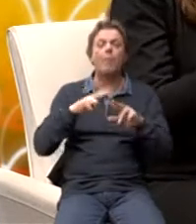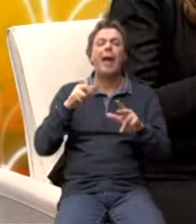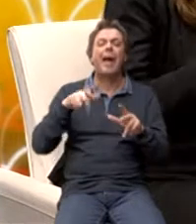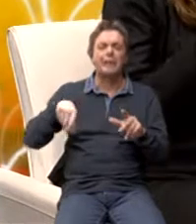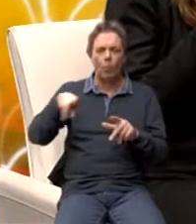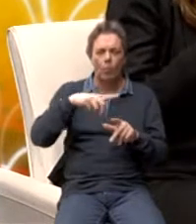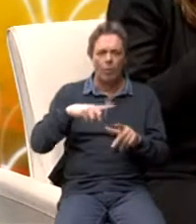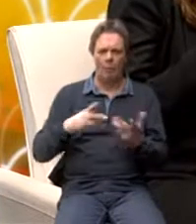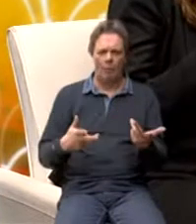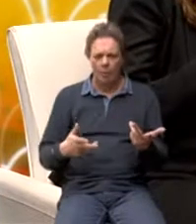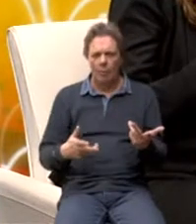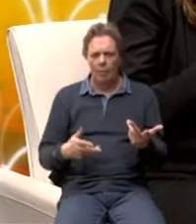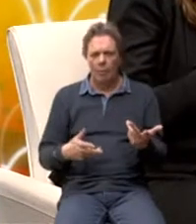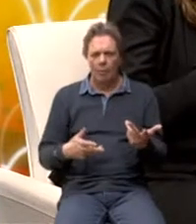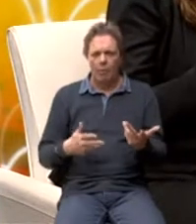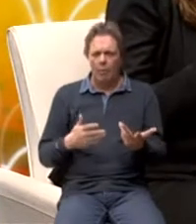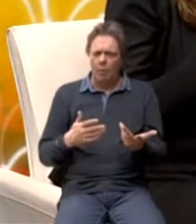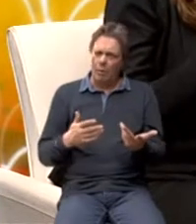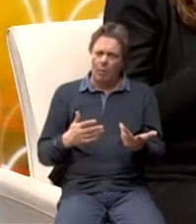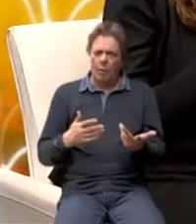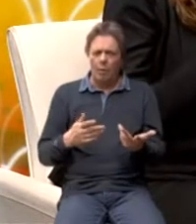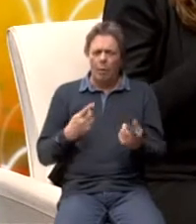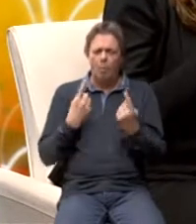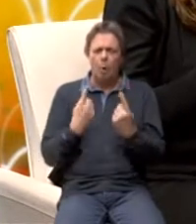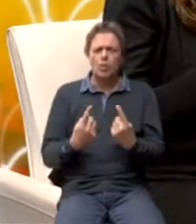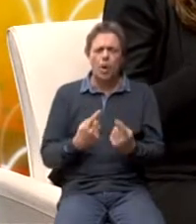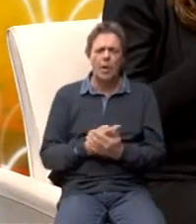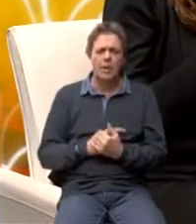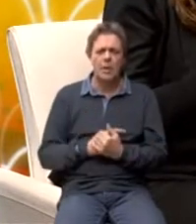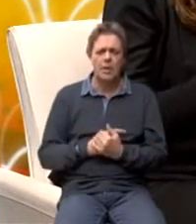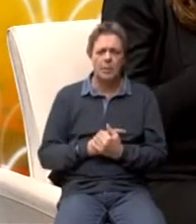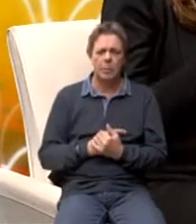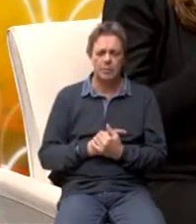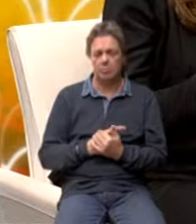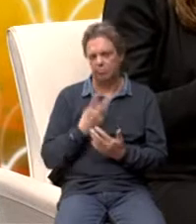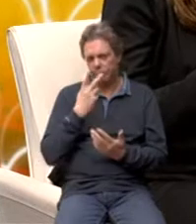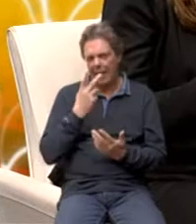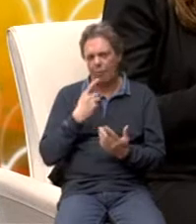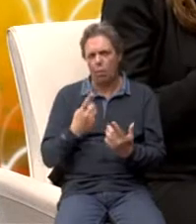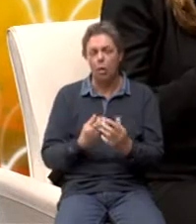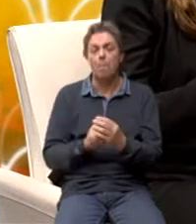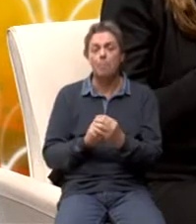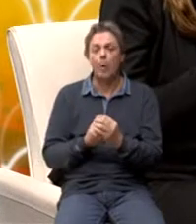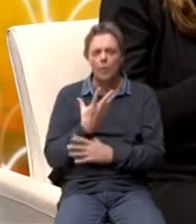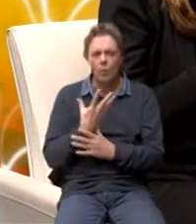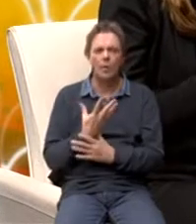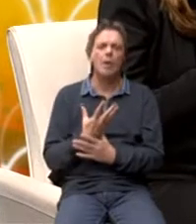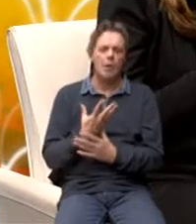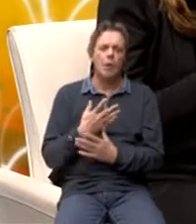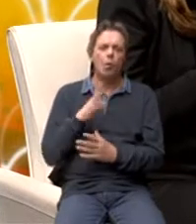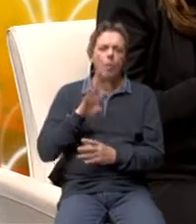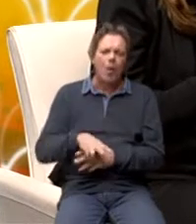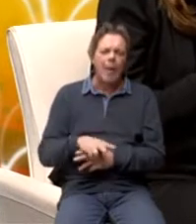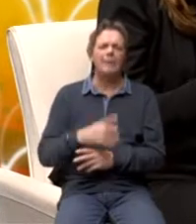dijelu. Mislim, jednostavno postoji, to je proizvod koji znači 95% sastojaka mora biti